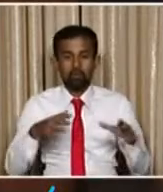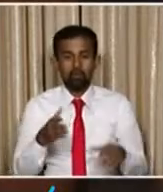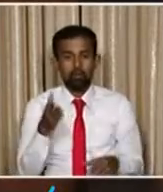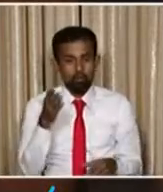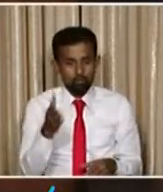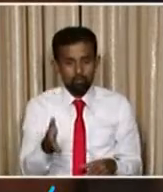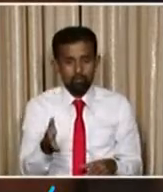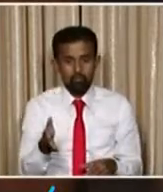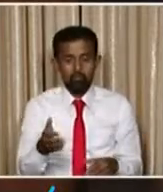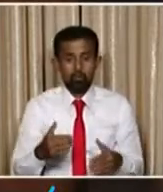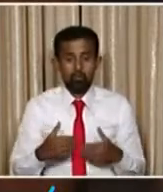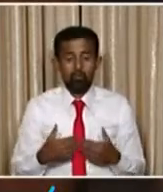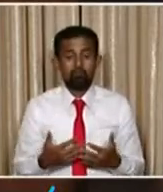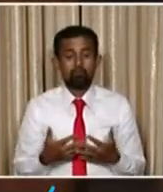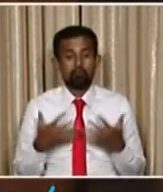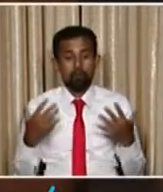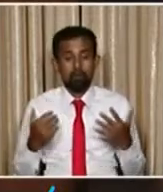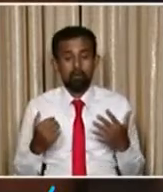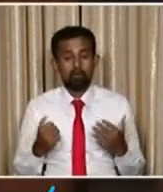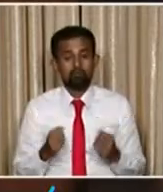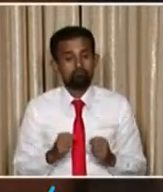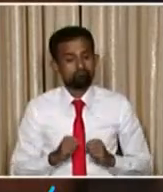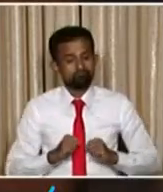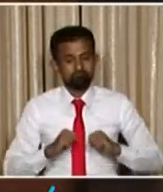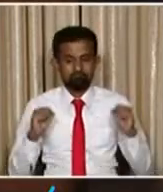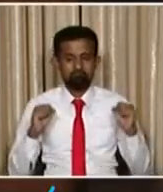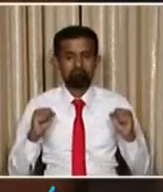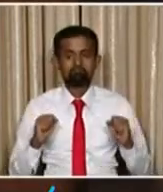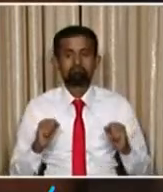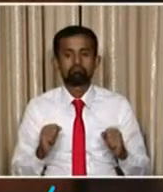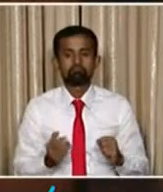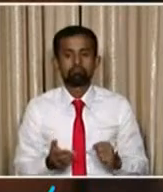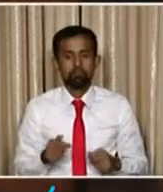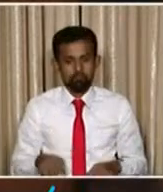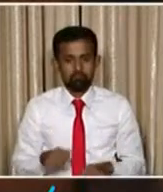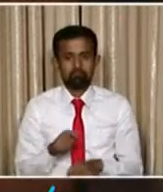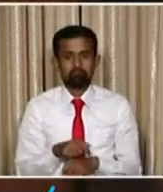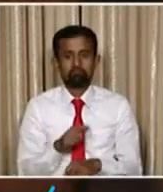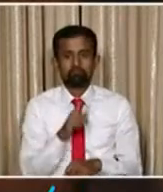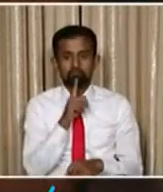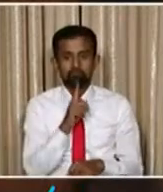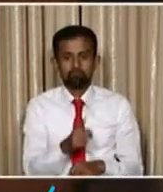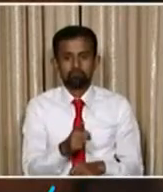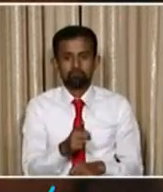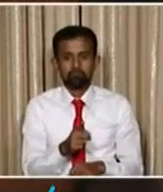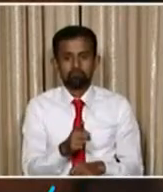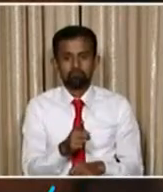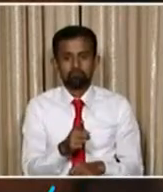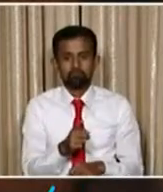பாரிய எதிர்ப்பினை ஜனாதிபதி காட்ட வேண்டியதாக வரும் என்ற செய்தியை சொல்லி என்னுடைய